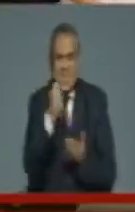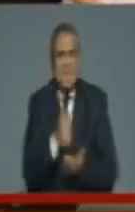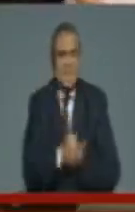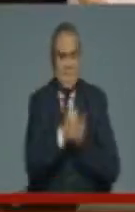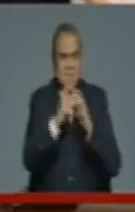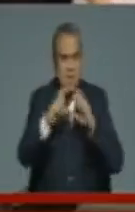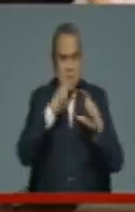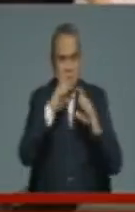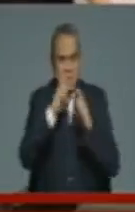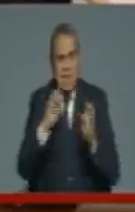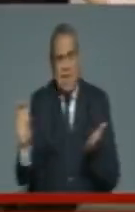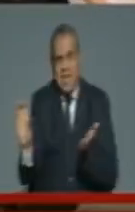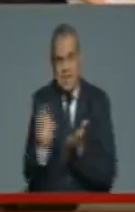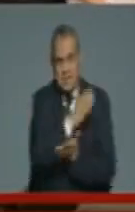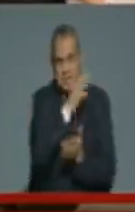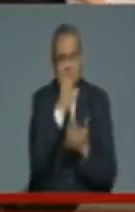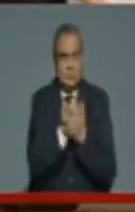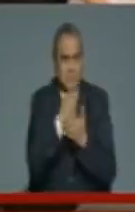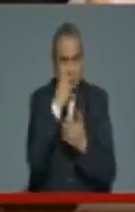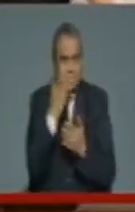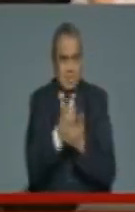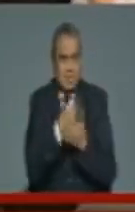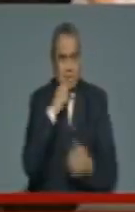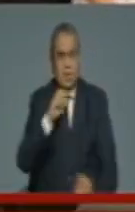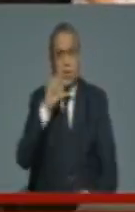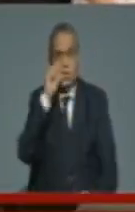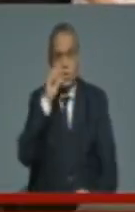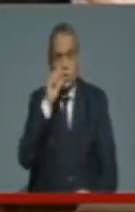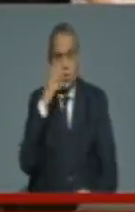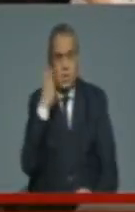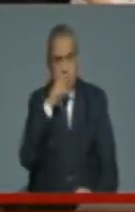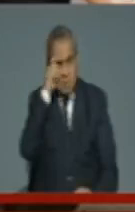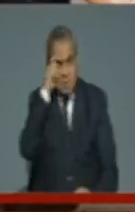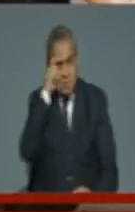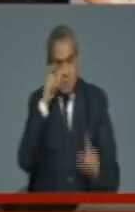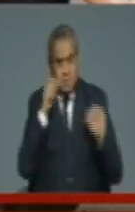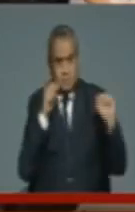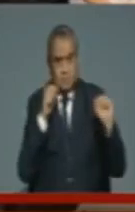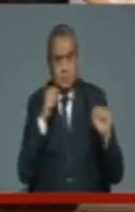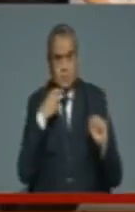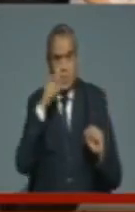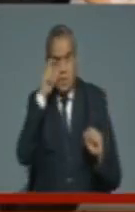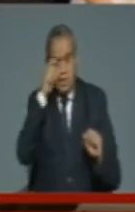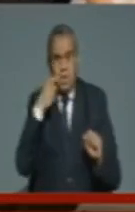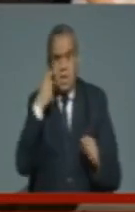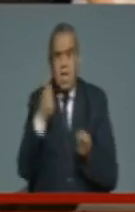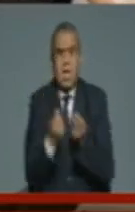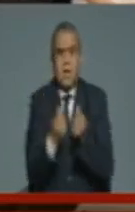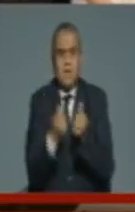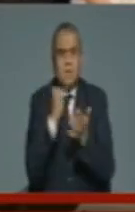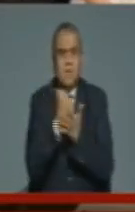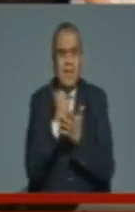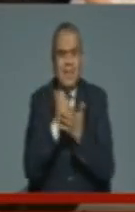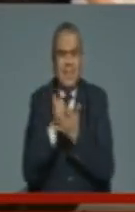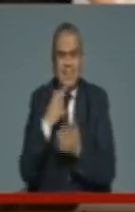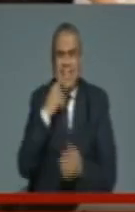طب إحنا بقى يعني يا دكتور مصطفى يعني الدكتور معيد مش موجود مش كده؟ طب الحمد لله.